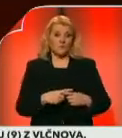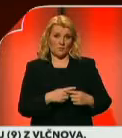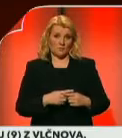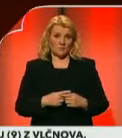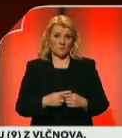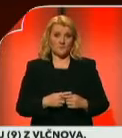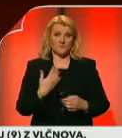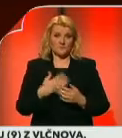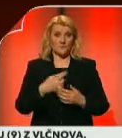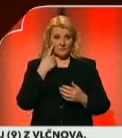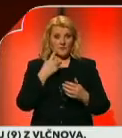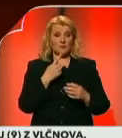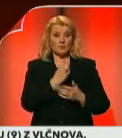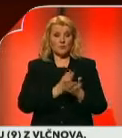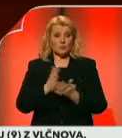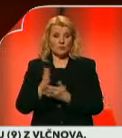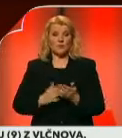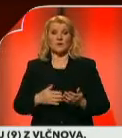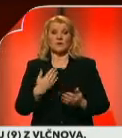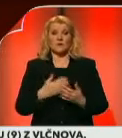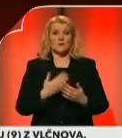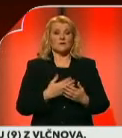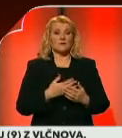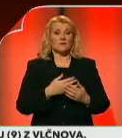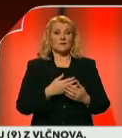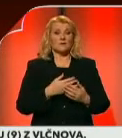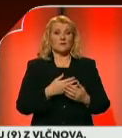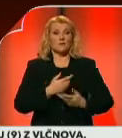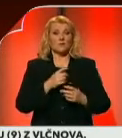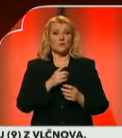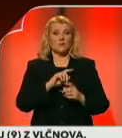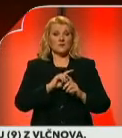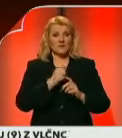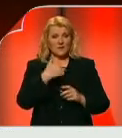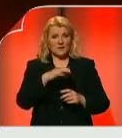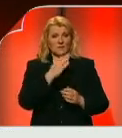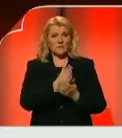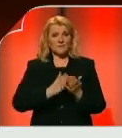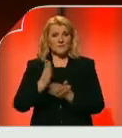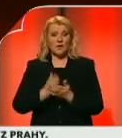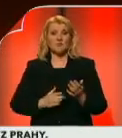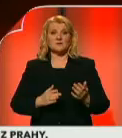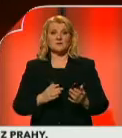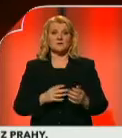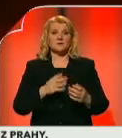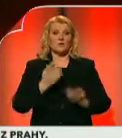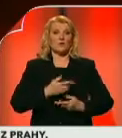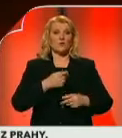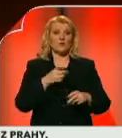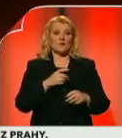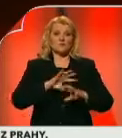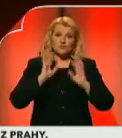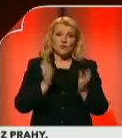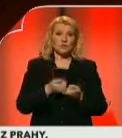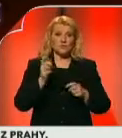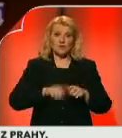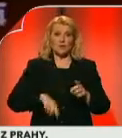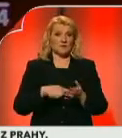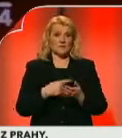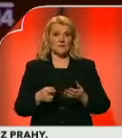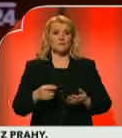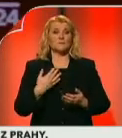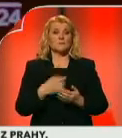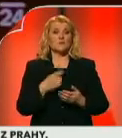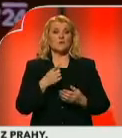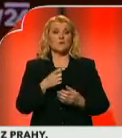jednotlivým rozporům, tak se ukáže, že ty položky, které budeme jmenovat, nejsou zase tak úplně jednoznačné a to, co měl ten